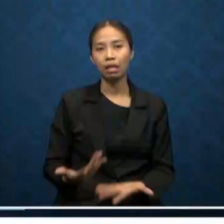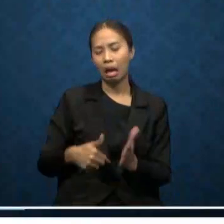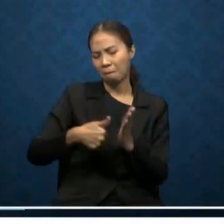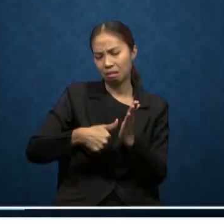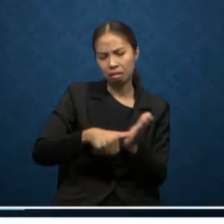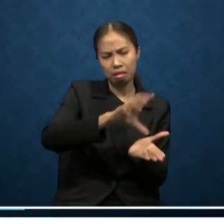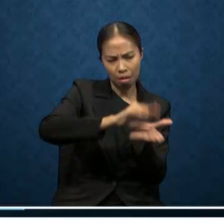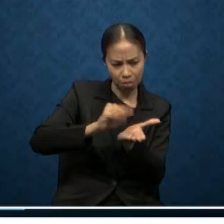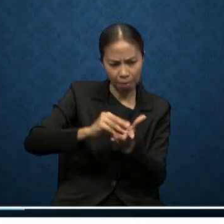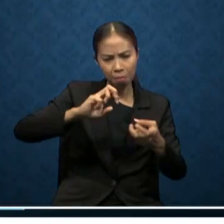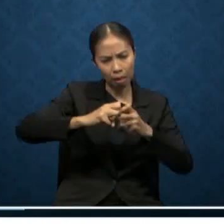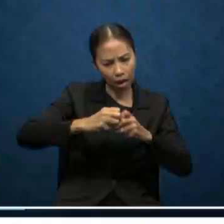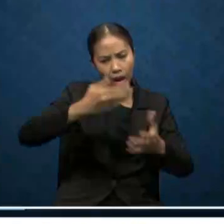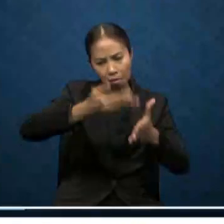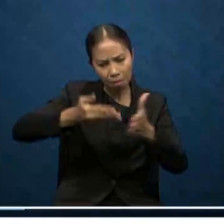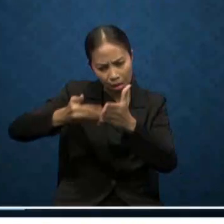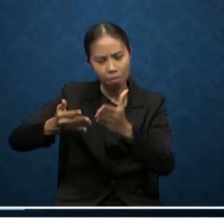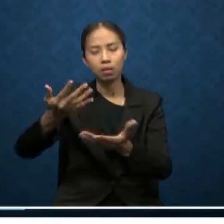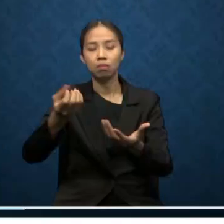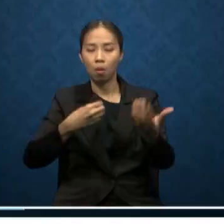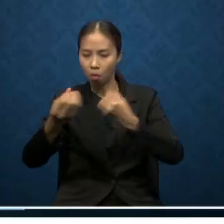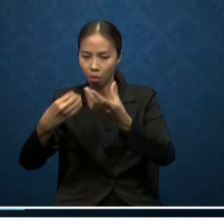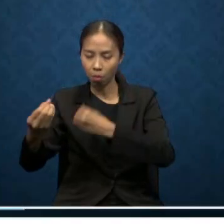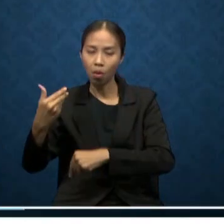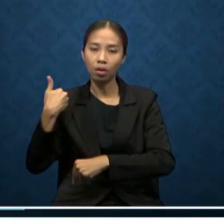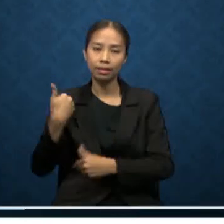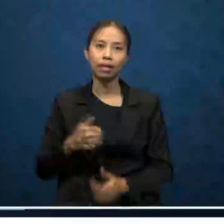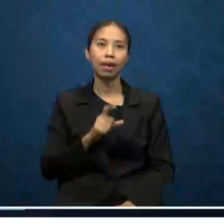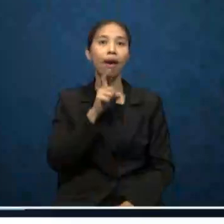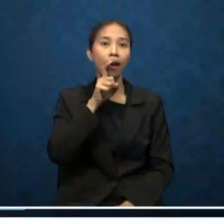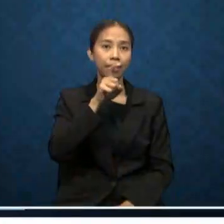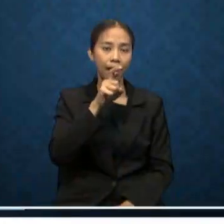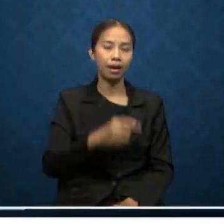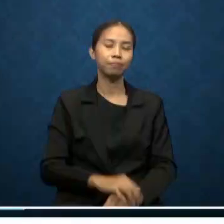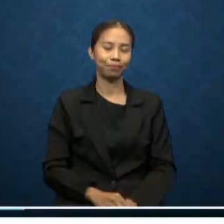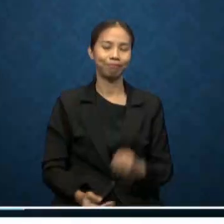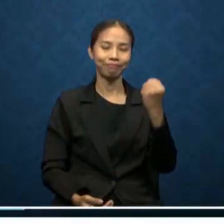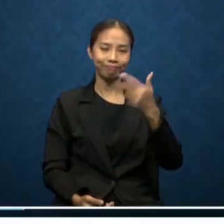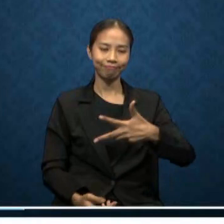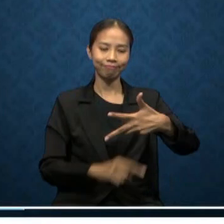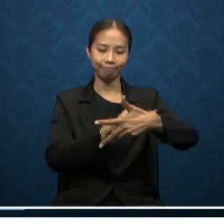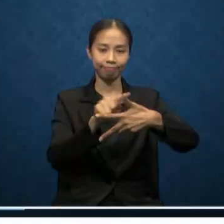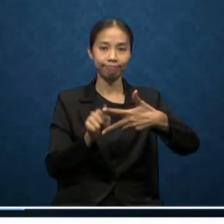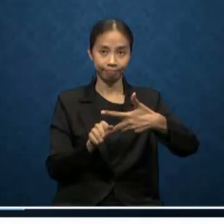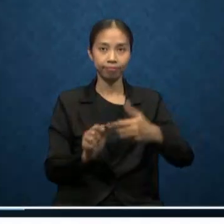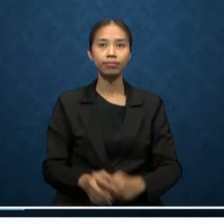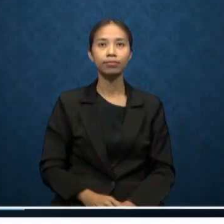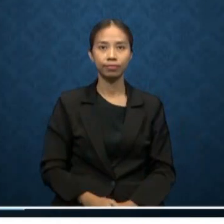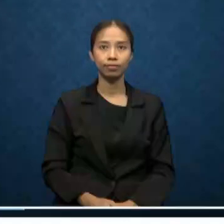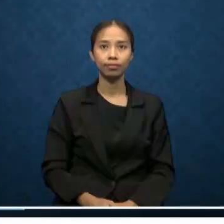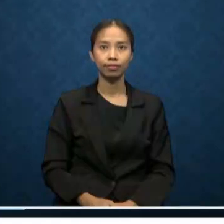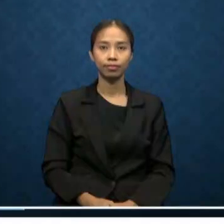บับนี้จึขอเรีนถามท่านเริ่มตรีในช่งแรก 3 ขอดันี้ครับข